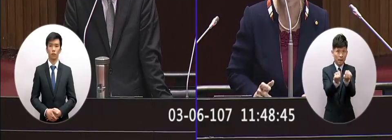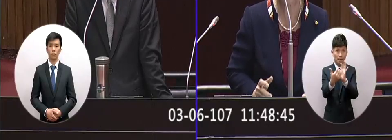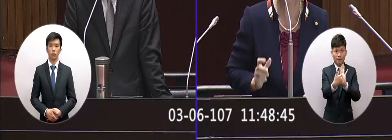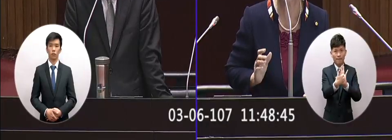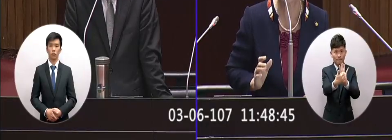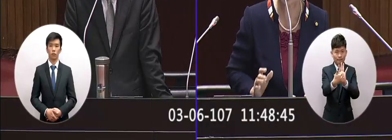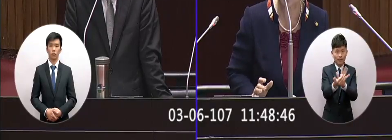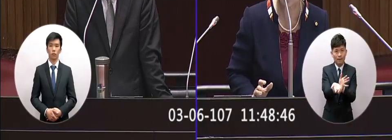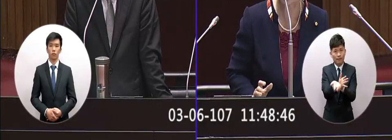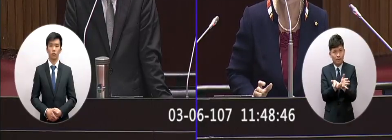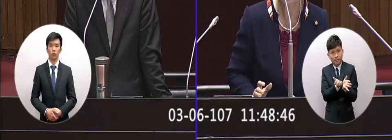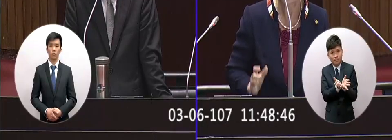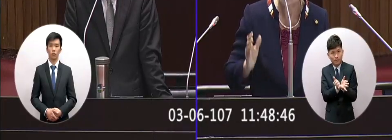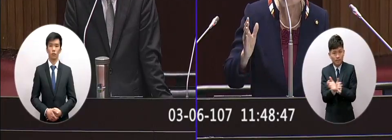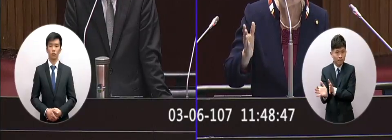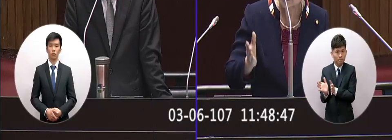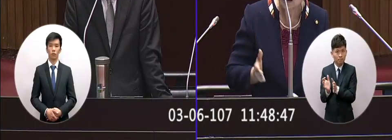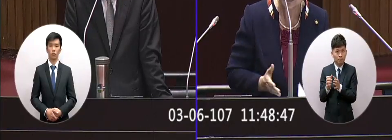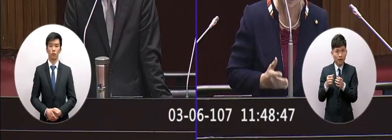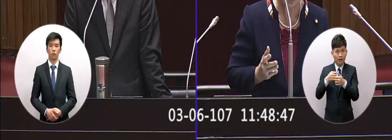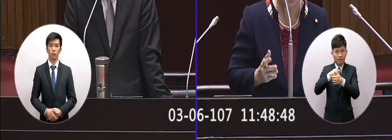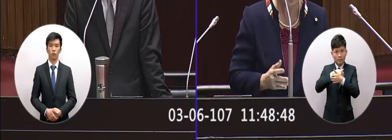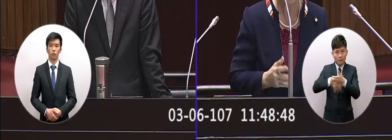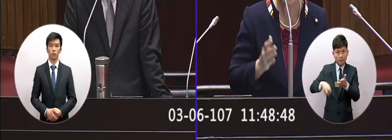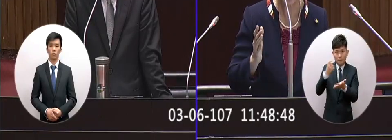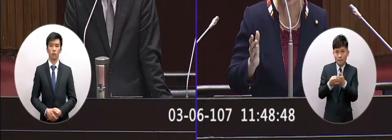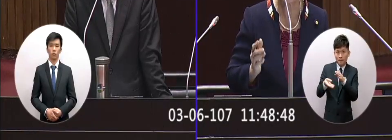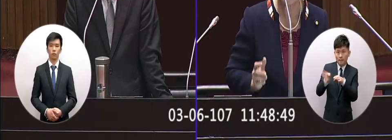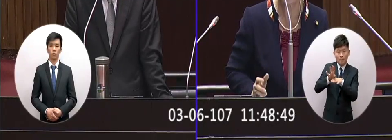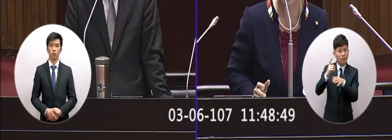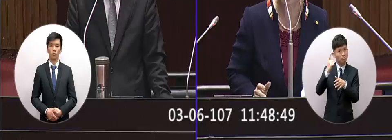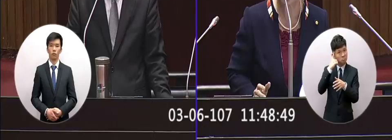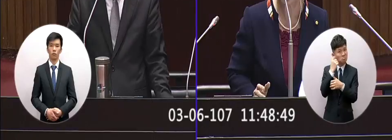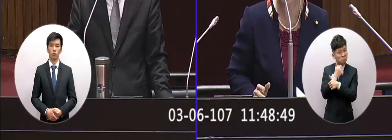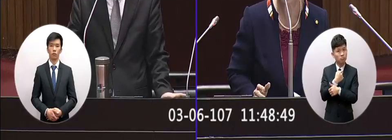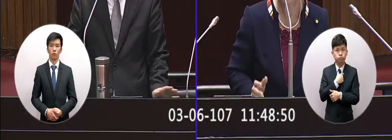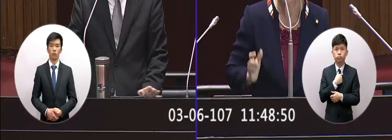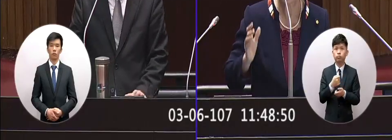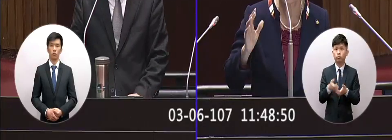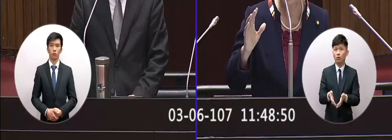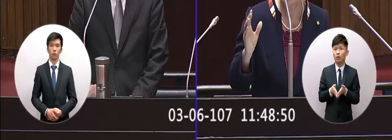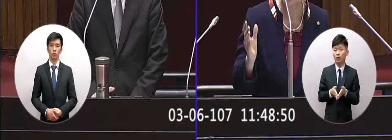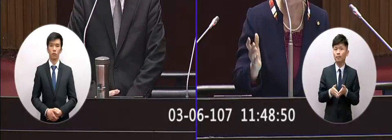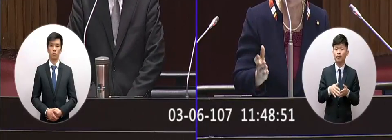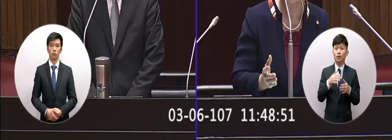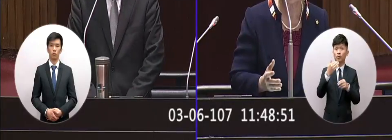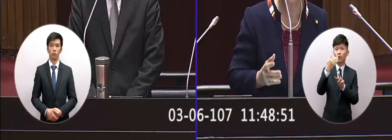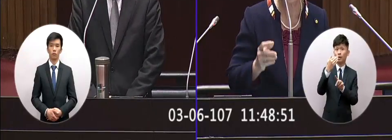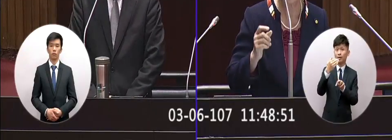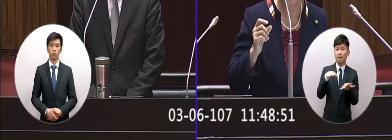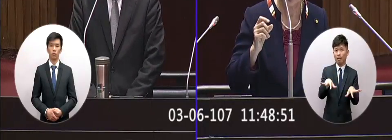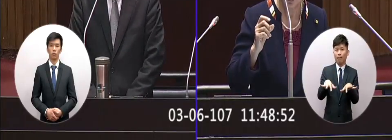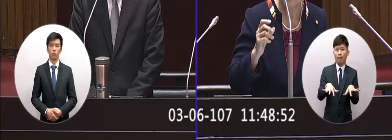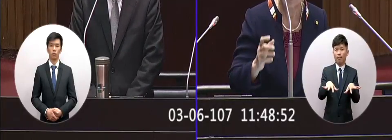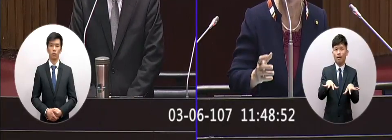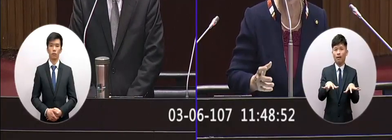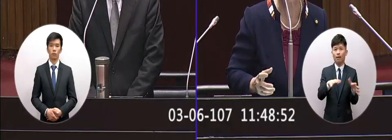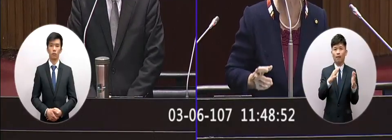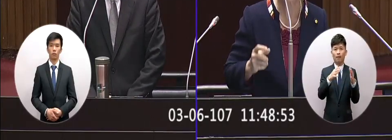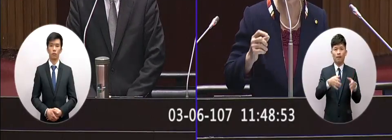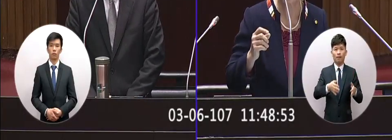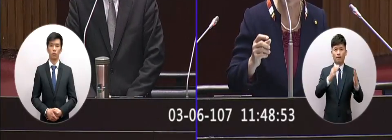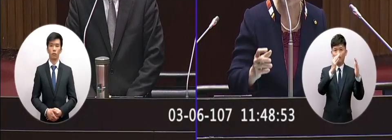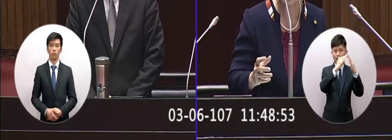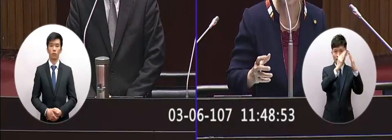备的思考是非常重要的。因此在这里呢我们像921大地震的时候，除了我们这些房子的这些的评